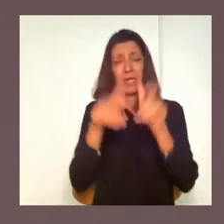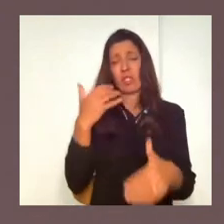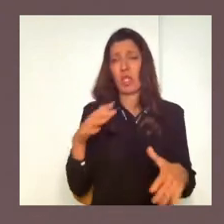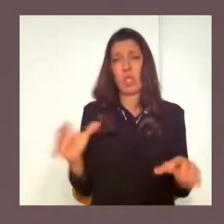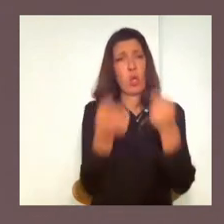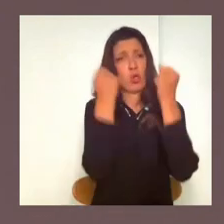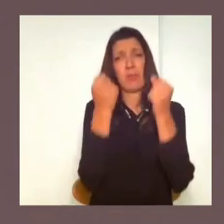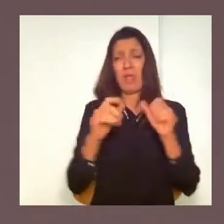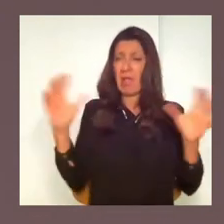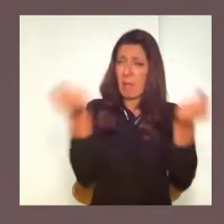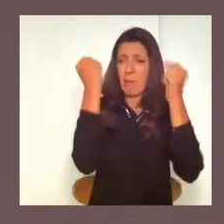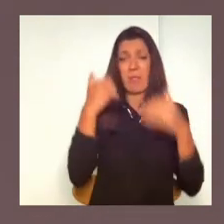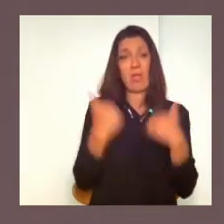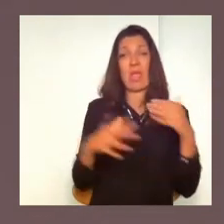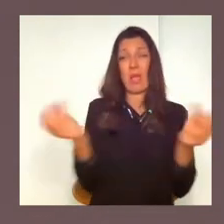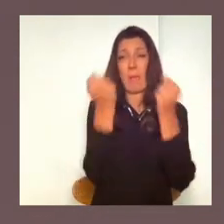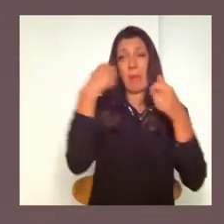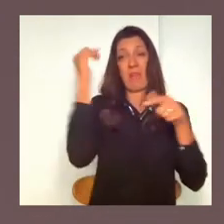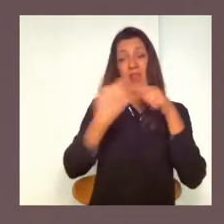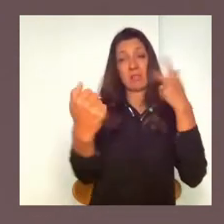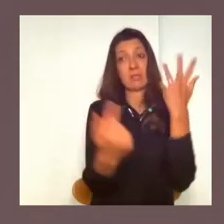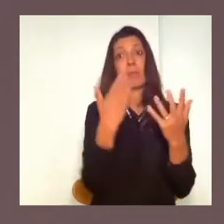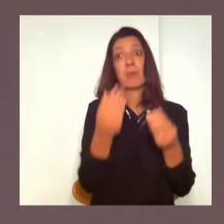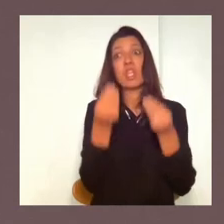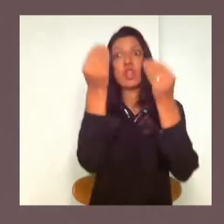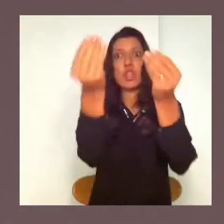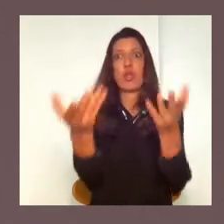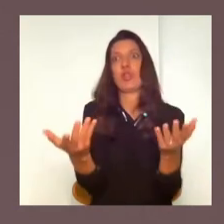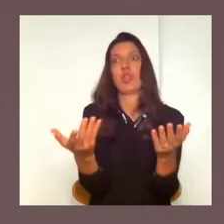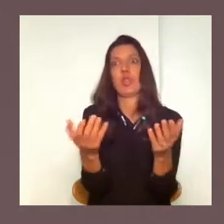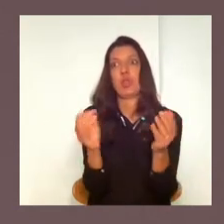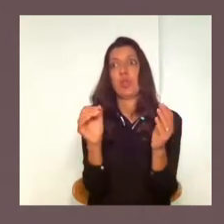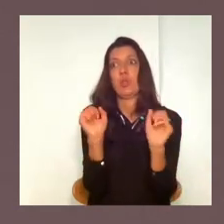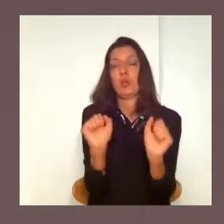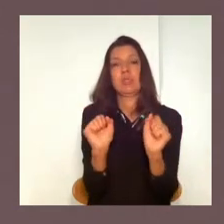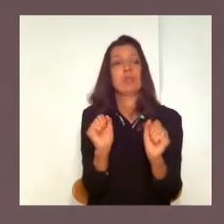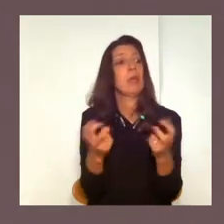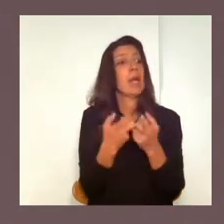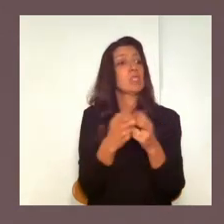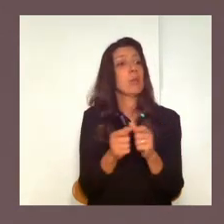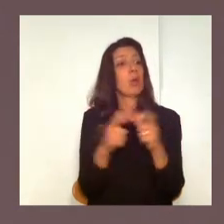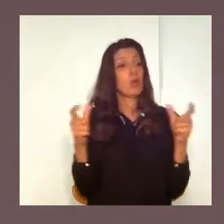donne la possibilité de les réaliser. Alors, une société comme Orange est a priori un modèle,